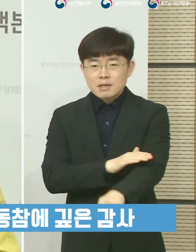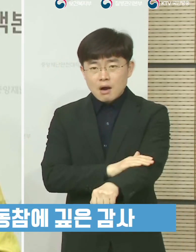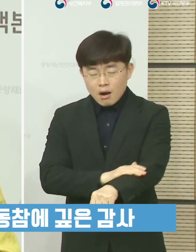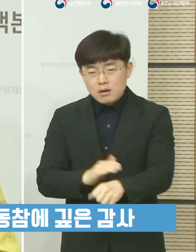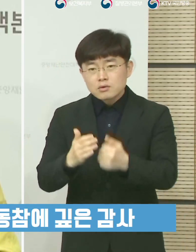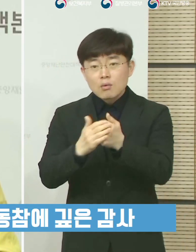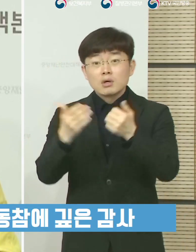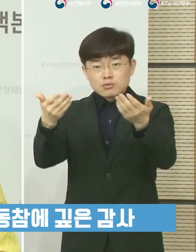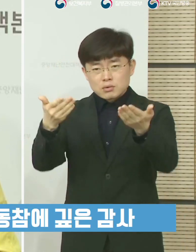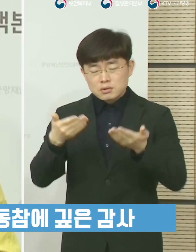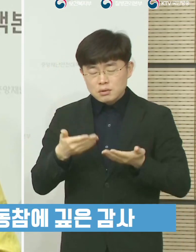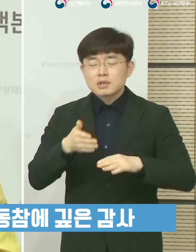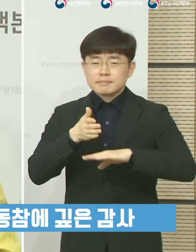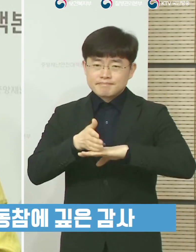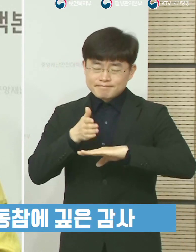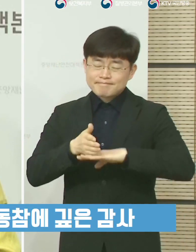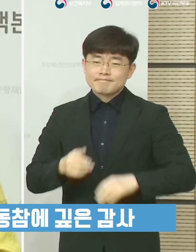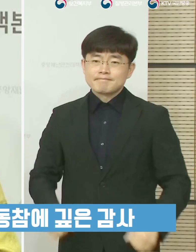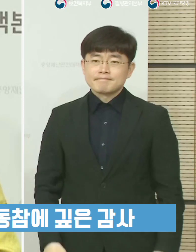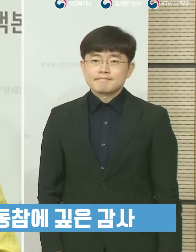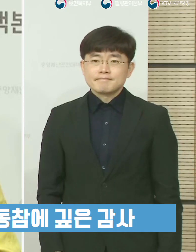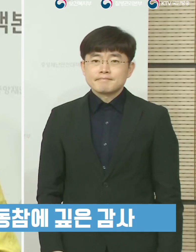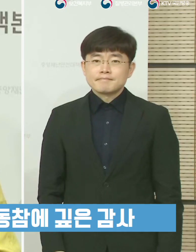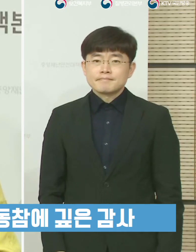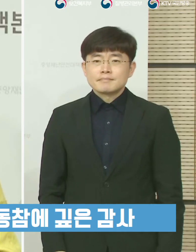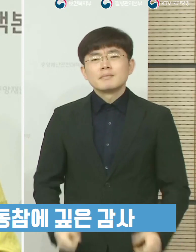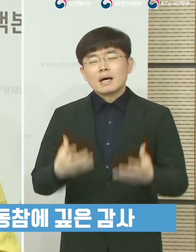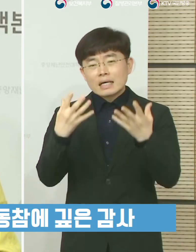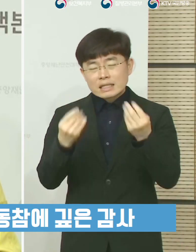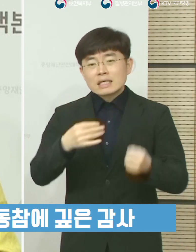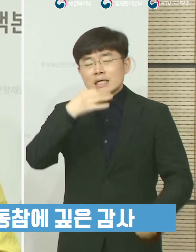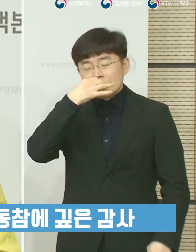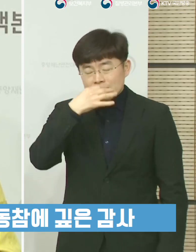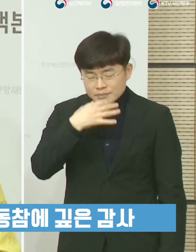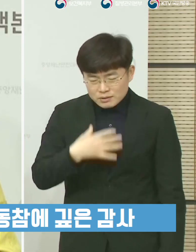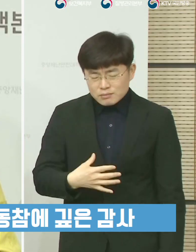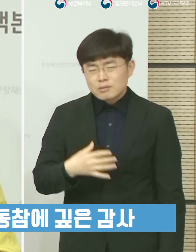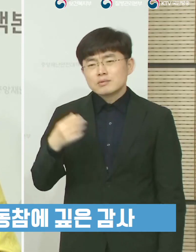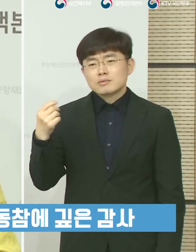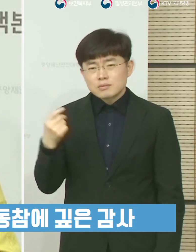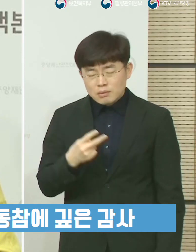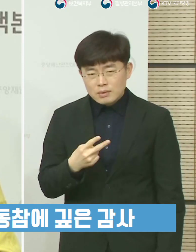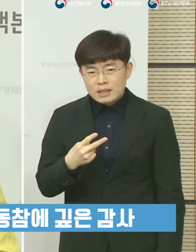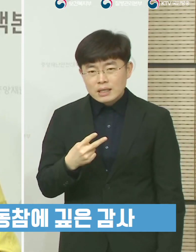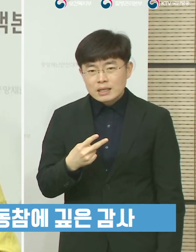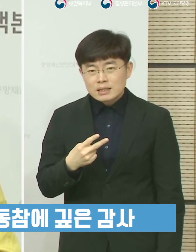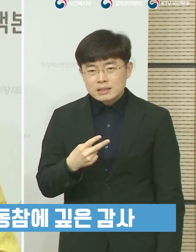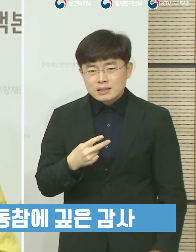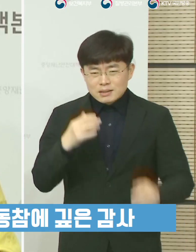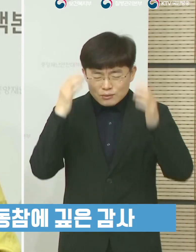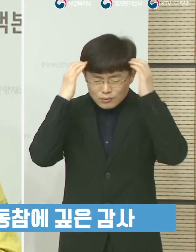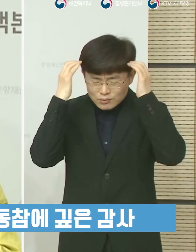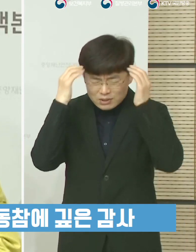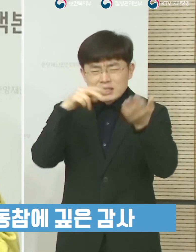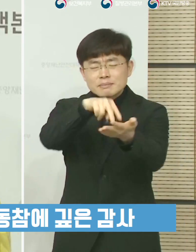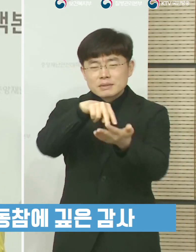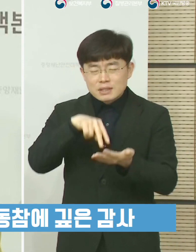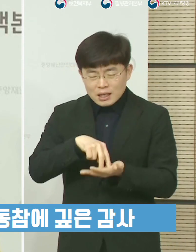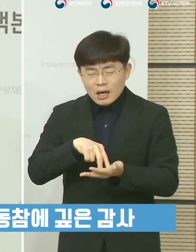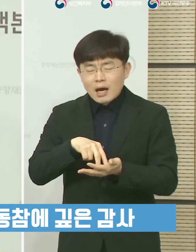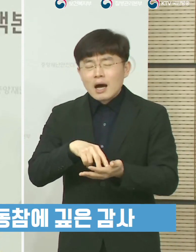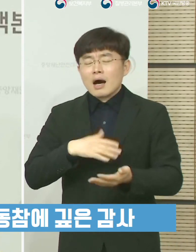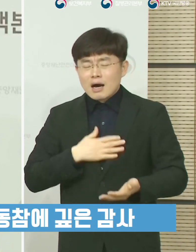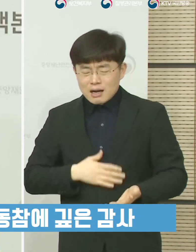좀 호응을 해주고 계십니다. 많이 이제 힘드시고 고통을 이제 서로 이제 감내해 나가는